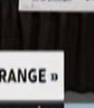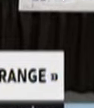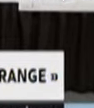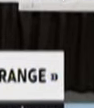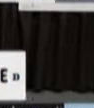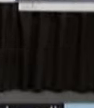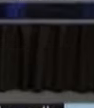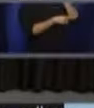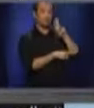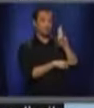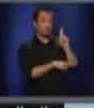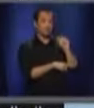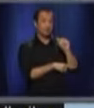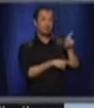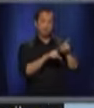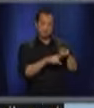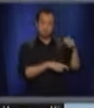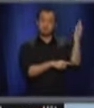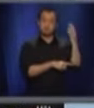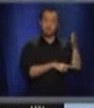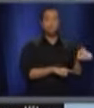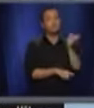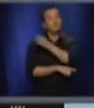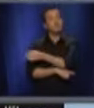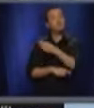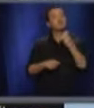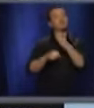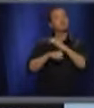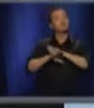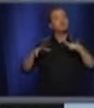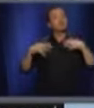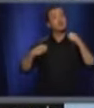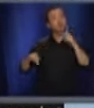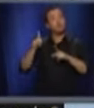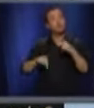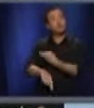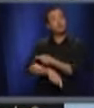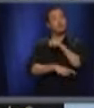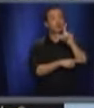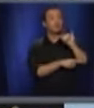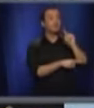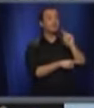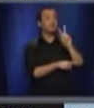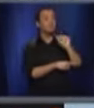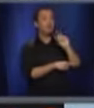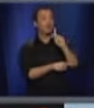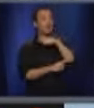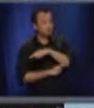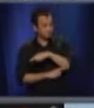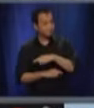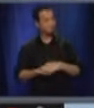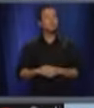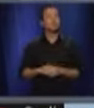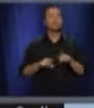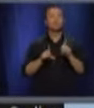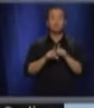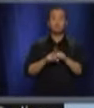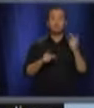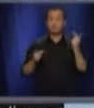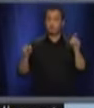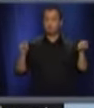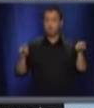conseiller médical stratégique adjoint à la Direction générale de la santé publique, docteur Éric Lidvac, se rendront également disponibles pour répondre aux